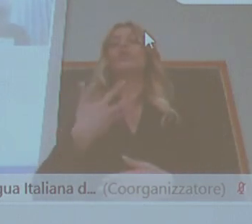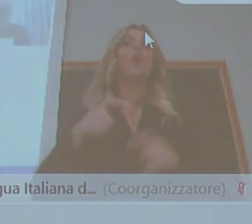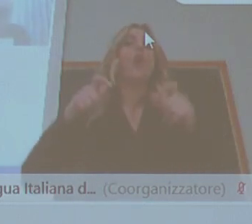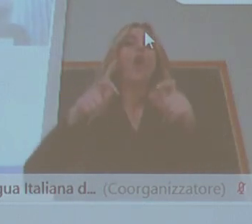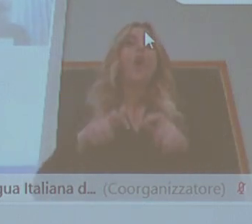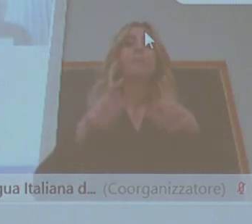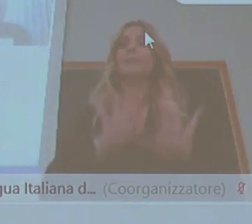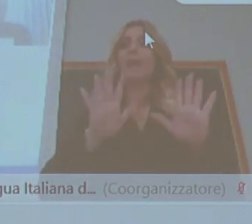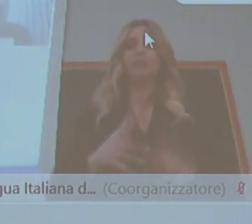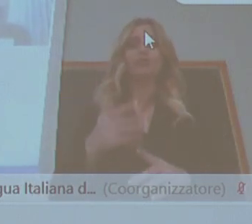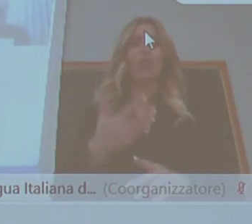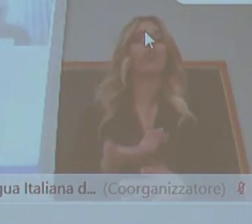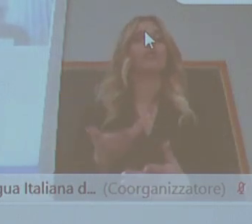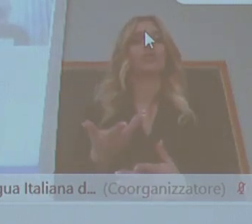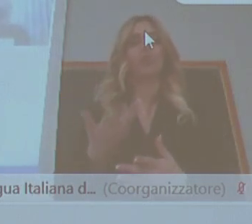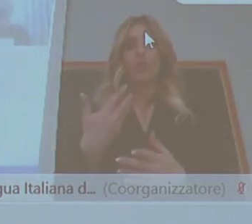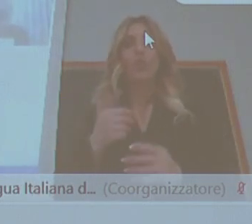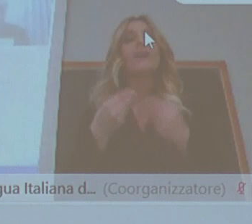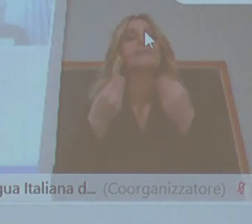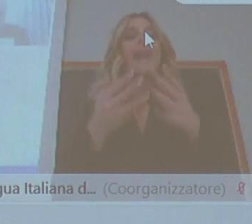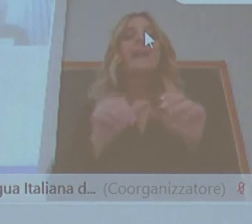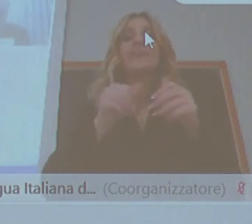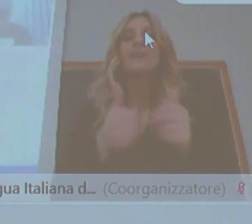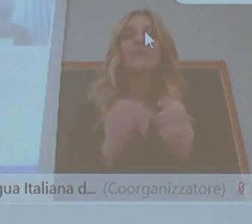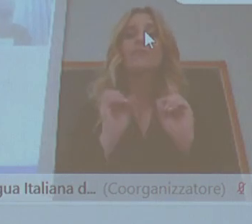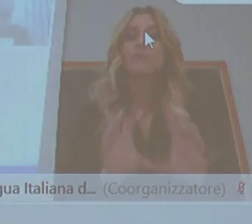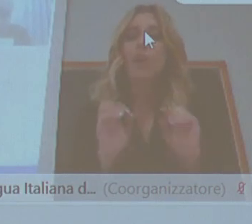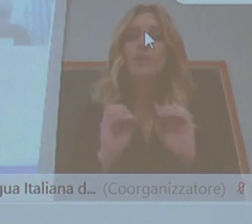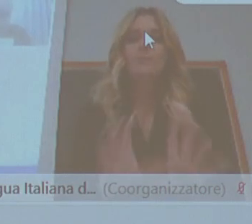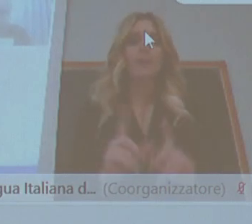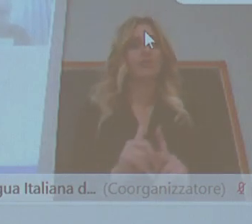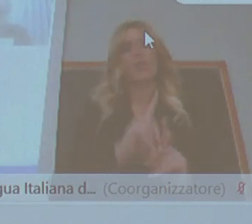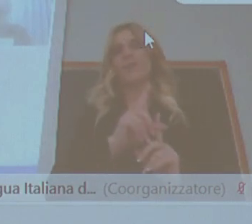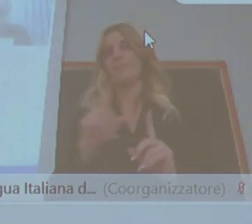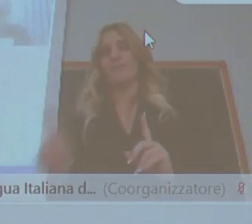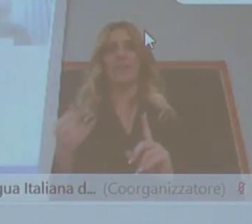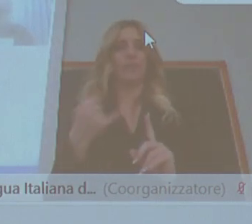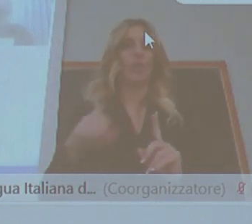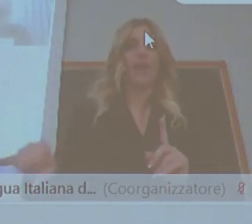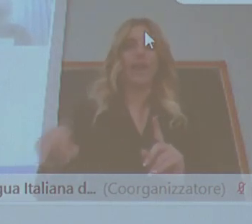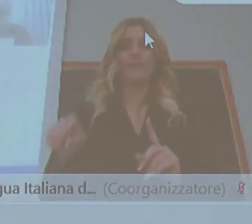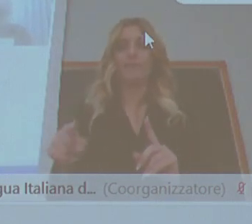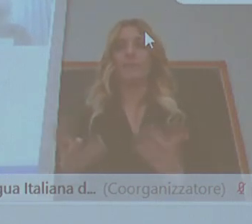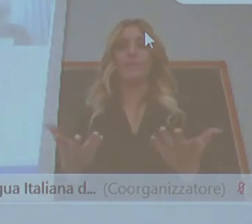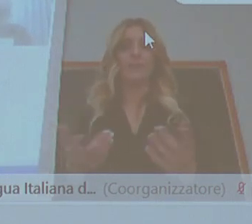fino alla laurea e poi abbiamo la formazione o la riformazione o come